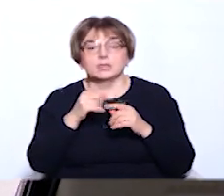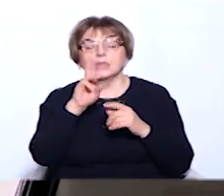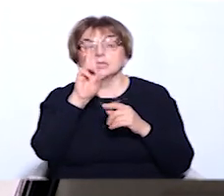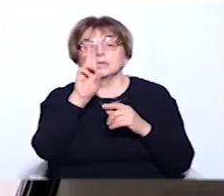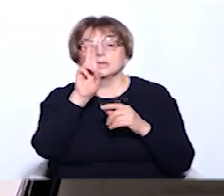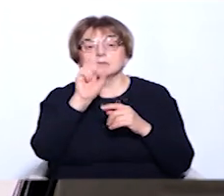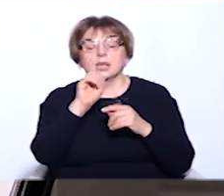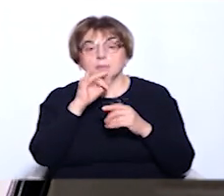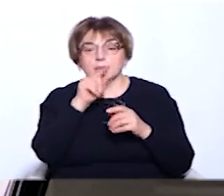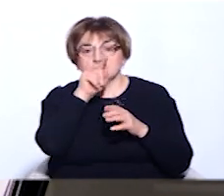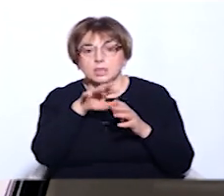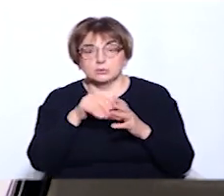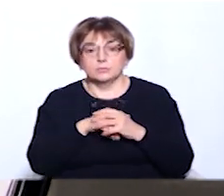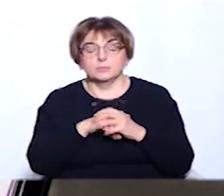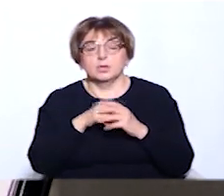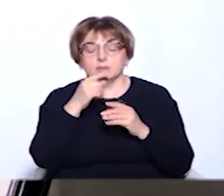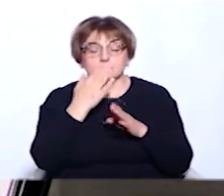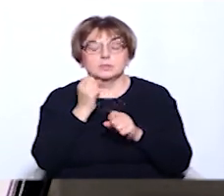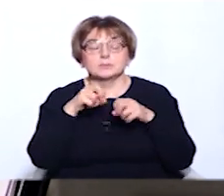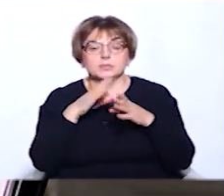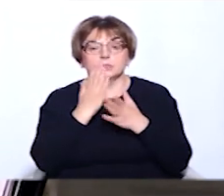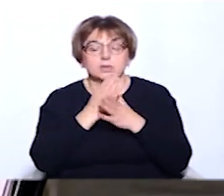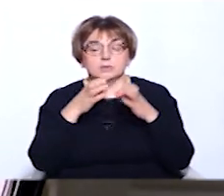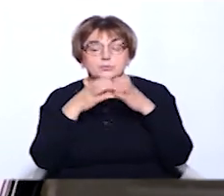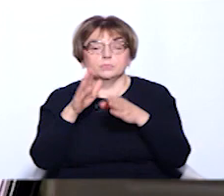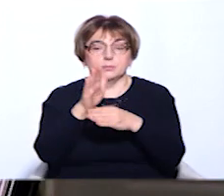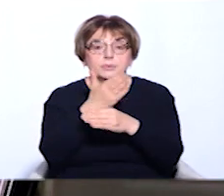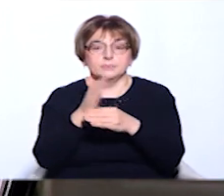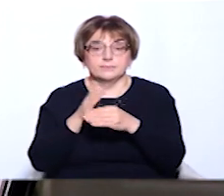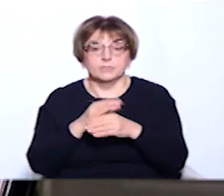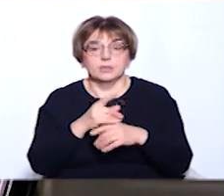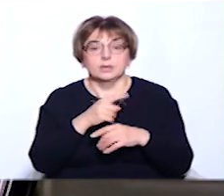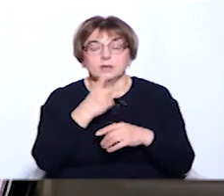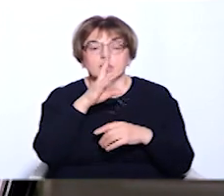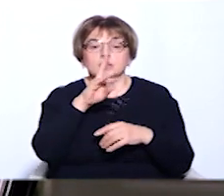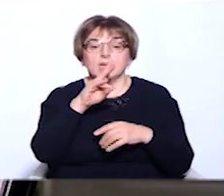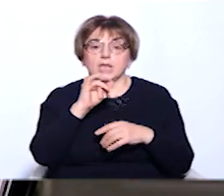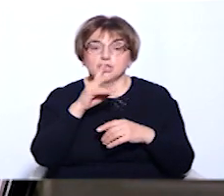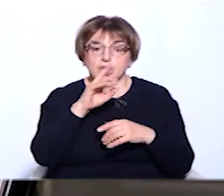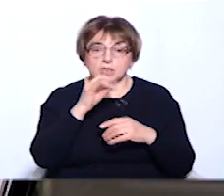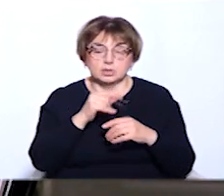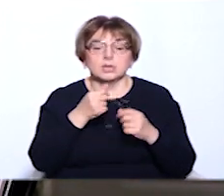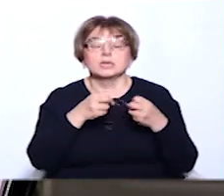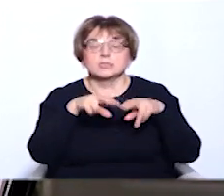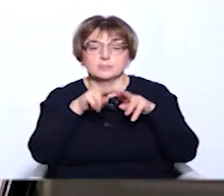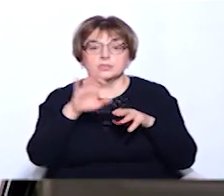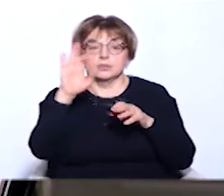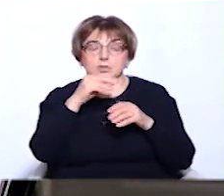წყალბადის ატომებისგან. მათი კლასიფიცირება არის შემდეგნაირი. ისინი შეიძლება იყოს ნაჯერი, შესაბამისი ფორმულით